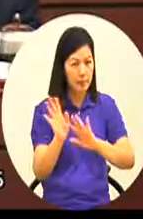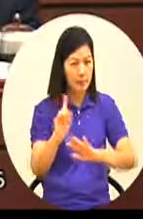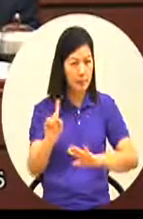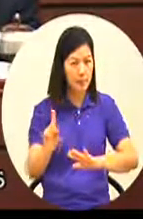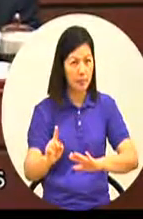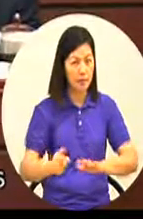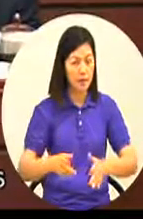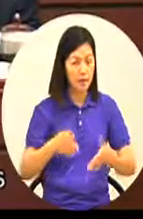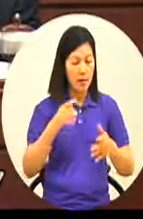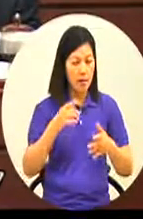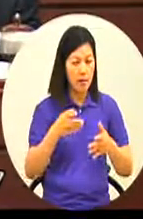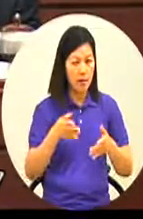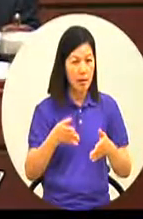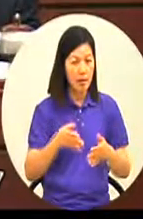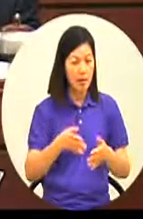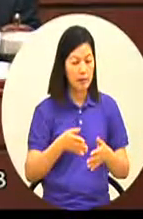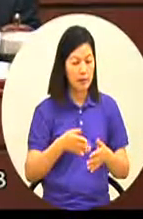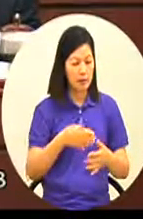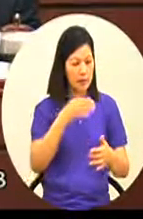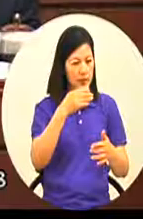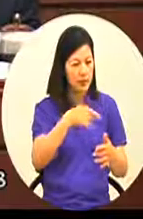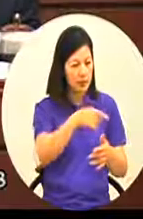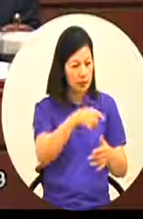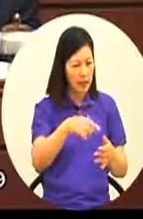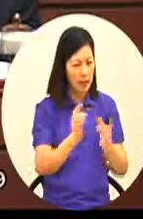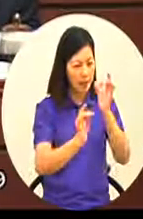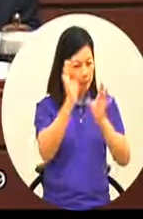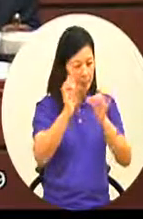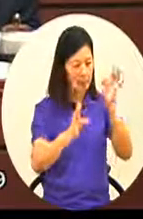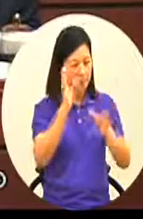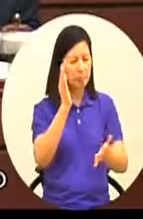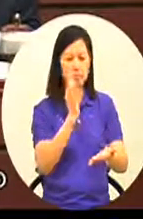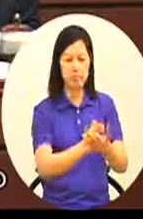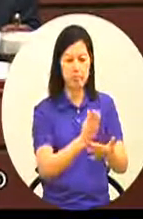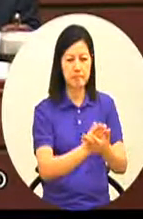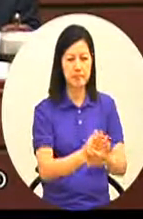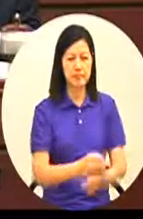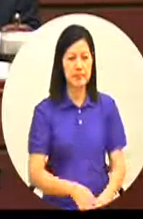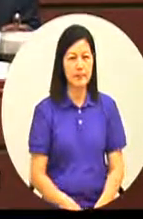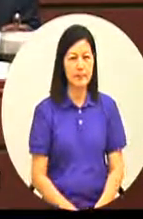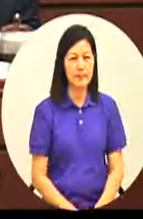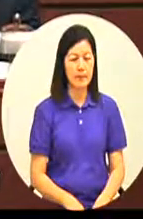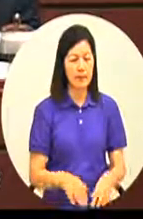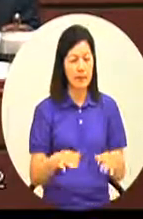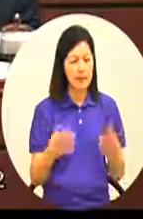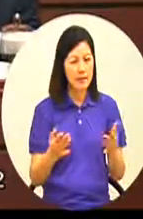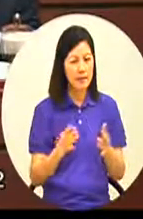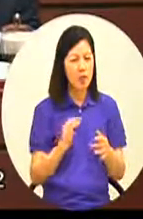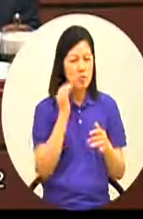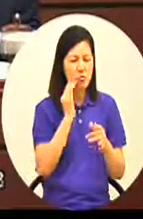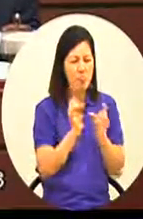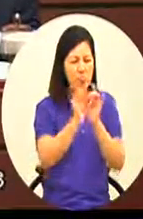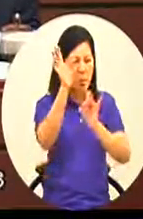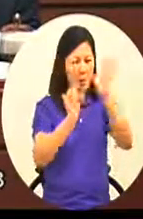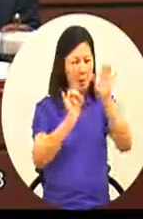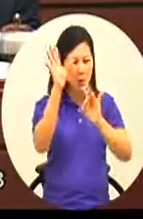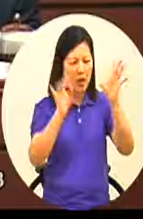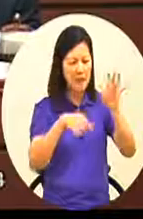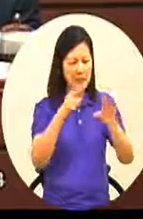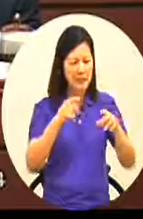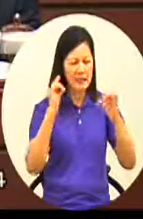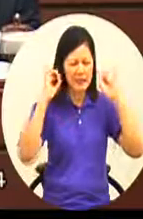是在请他们不要燃放这个炮竹啊。哦，像咱台北因为放炮啊，地这真正是足大